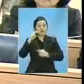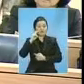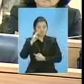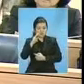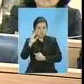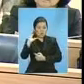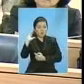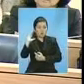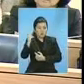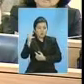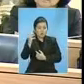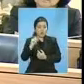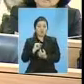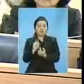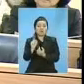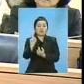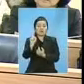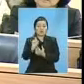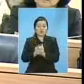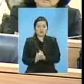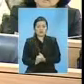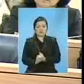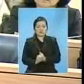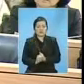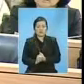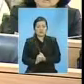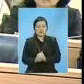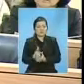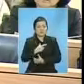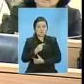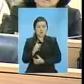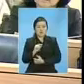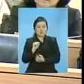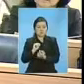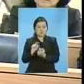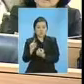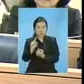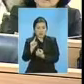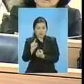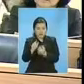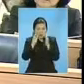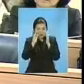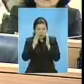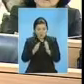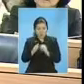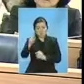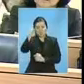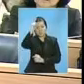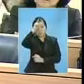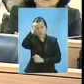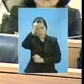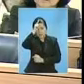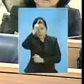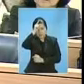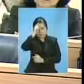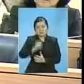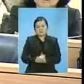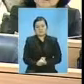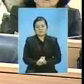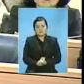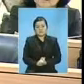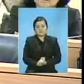ทำให้คนเห็นความเกลียดชังของคนชนชาติเยอรมันที่เรียกตัวเองว่าอารยันเนี่